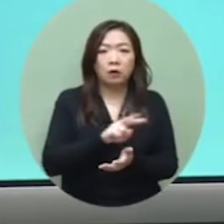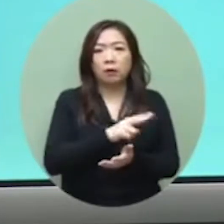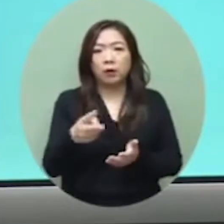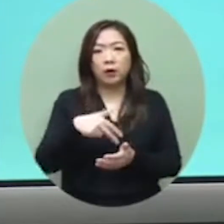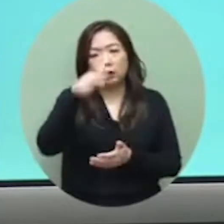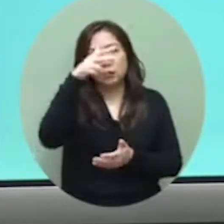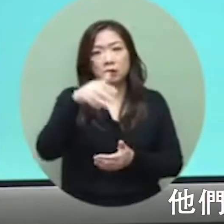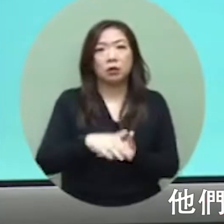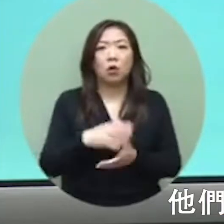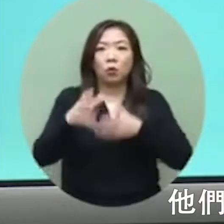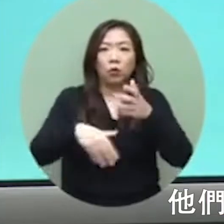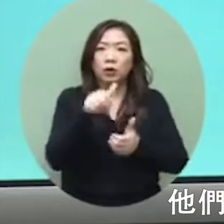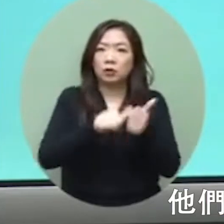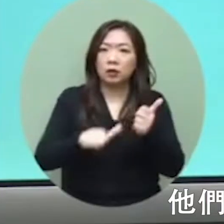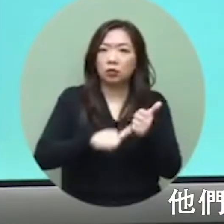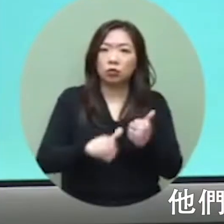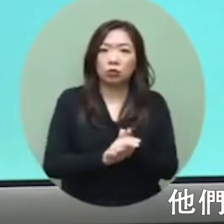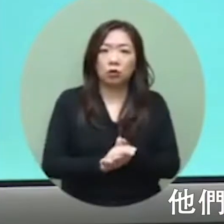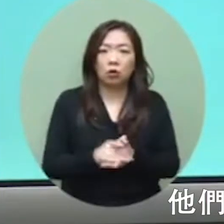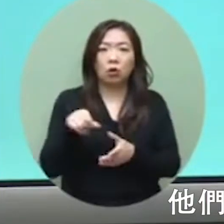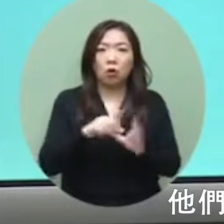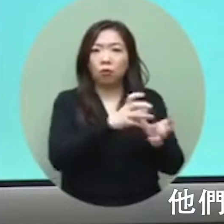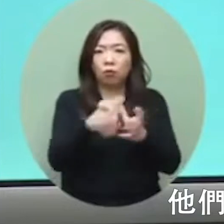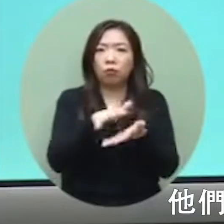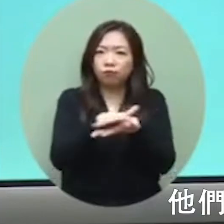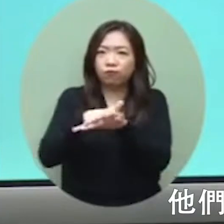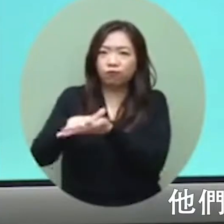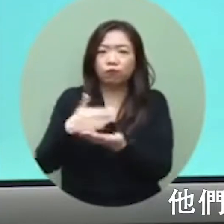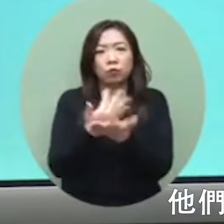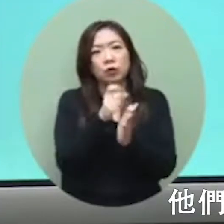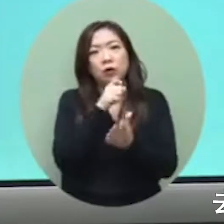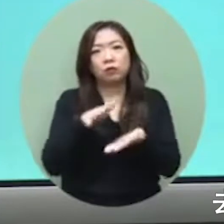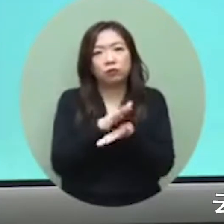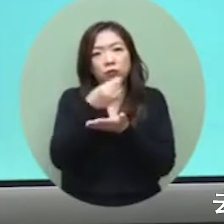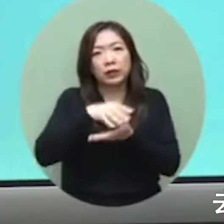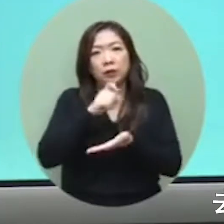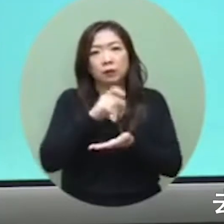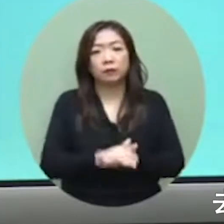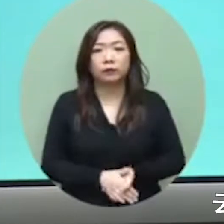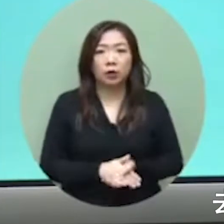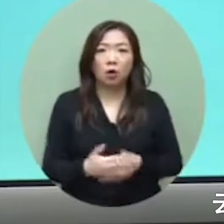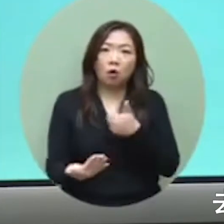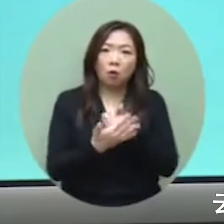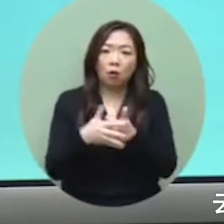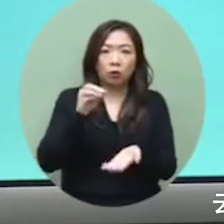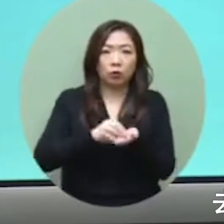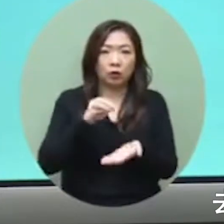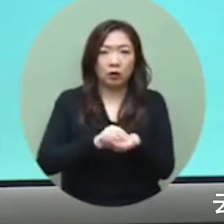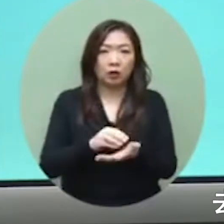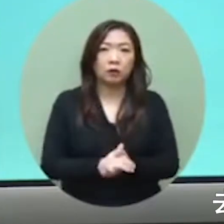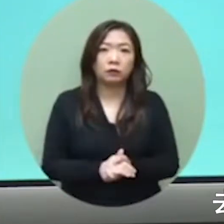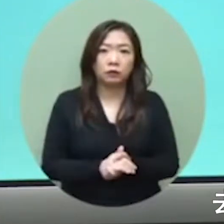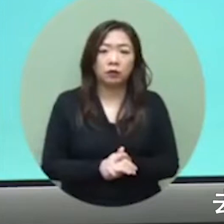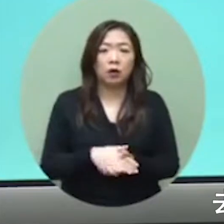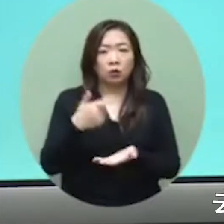會議的成員，他們都來自不同的背景，有豐富的經驗，去幫助我作決定是